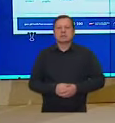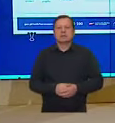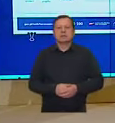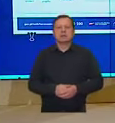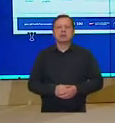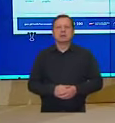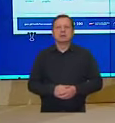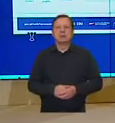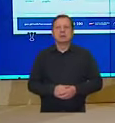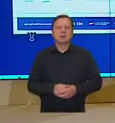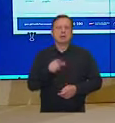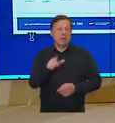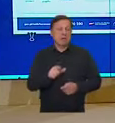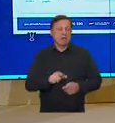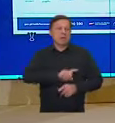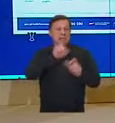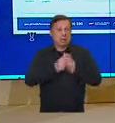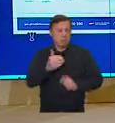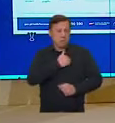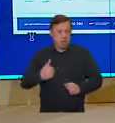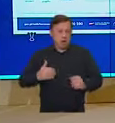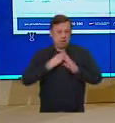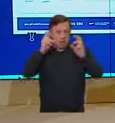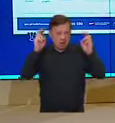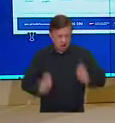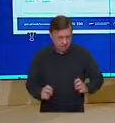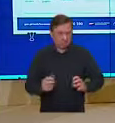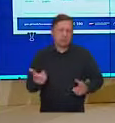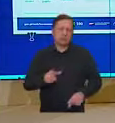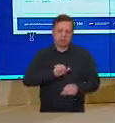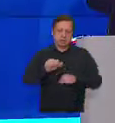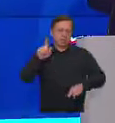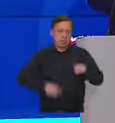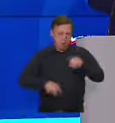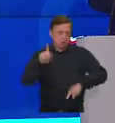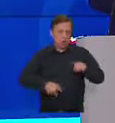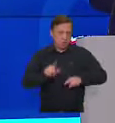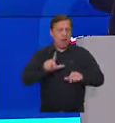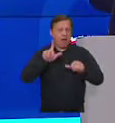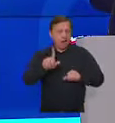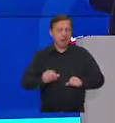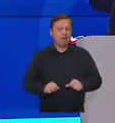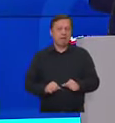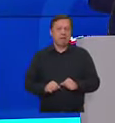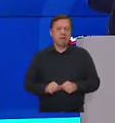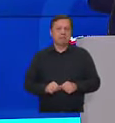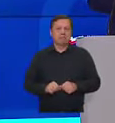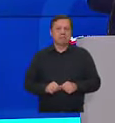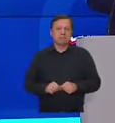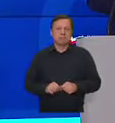nasza kwarantanna narodowa, jednocześnie ta tęsknota za normalnością nie może oznaczać tego,